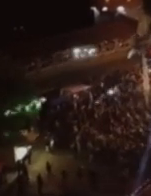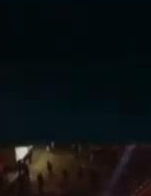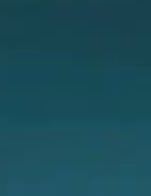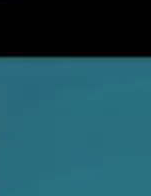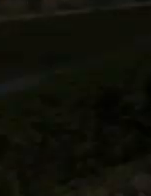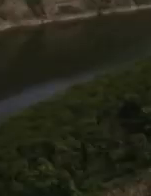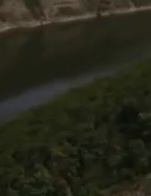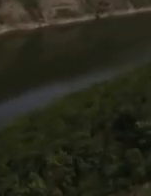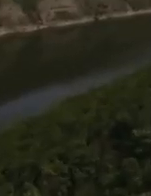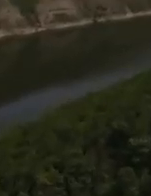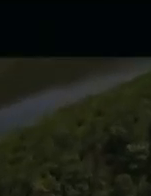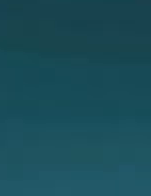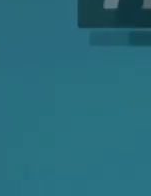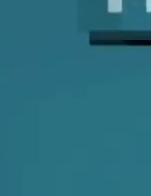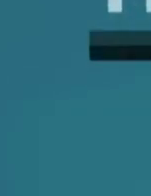Музика